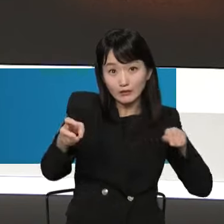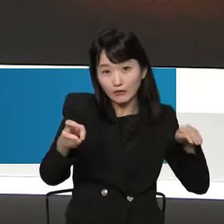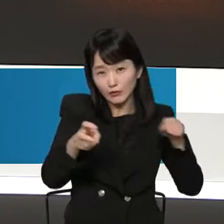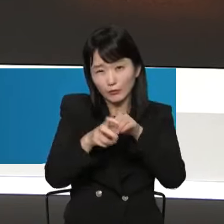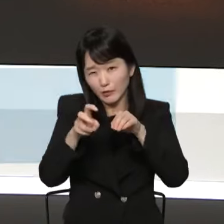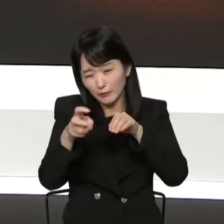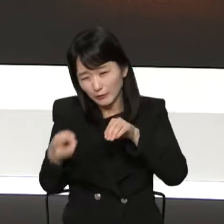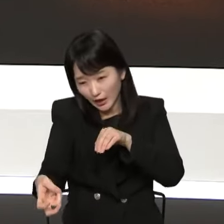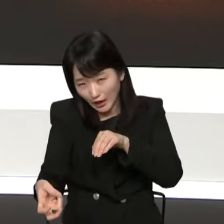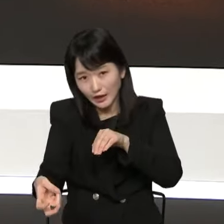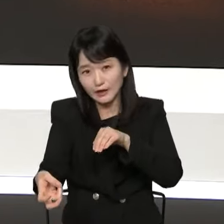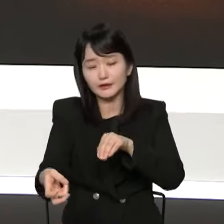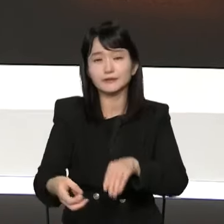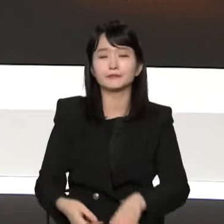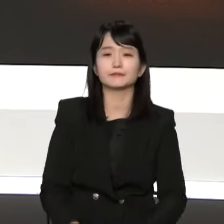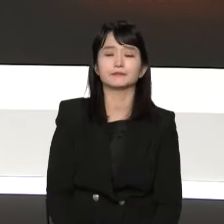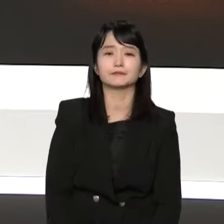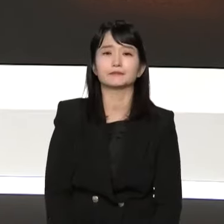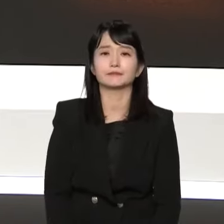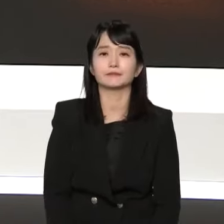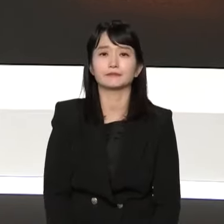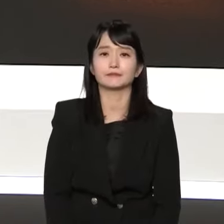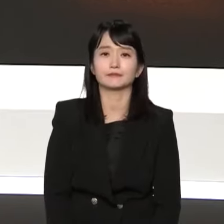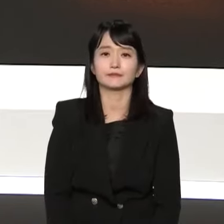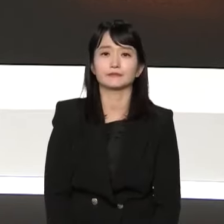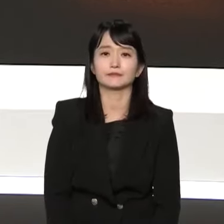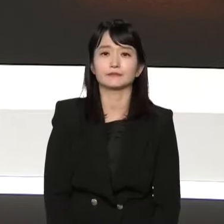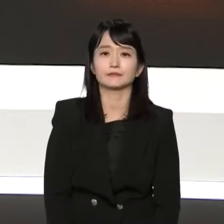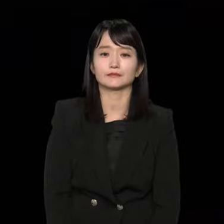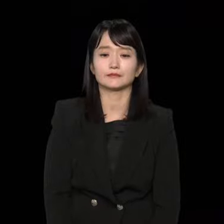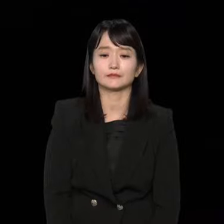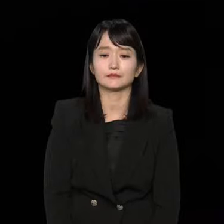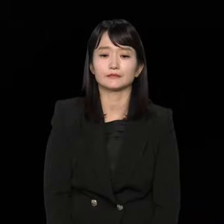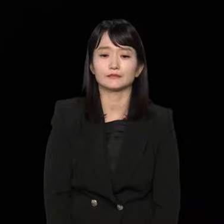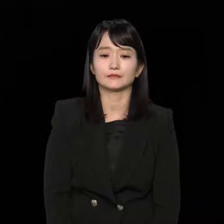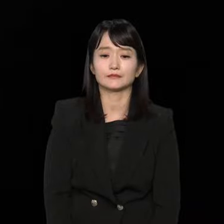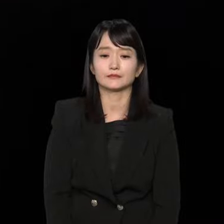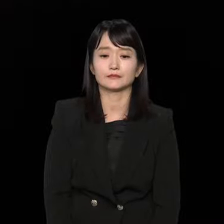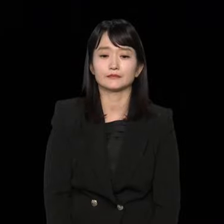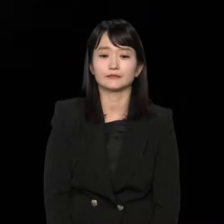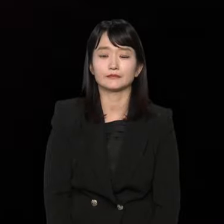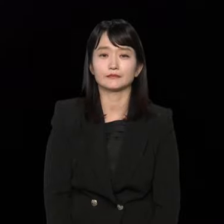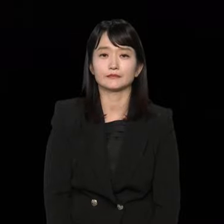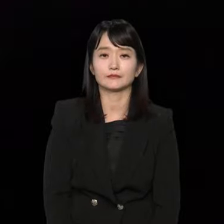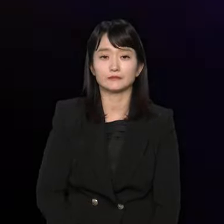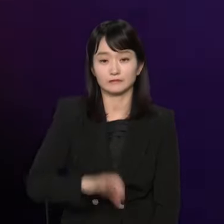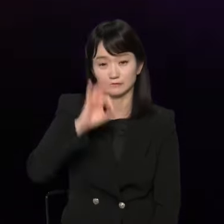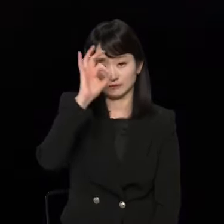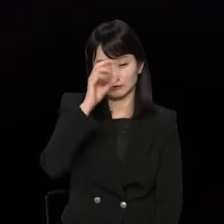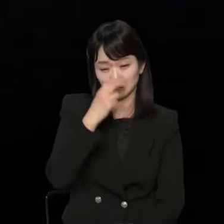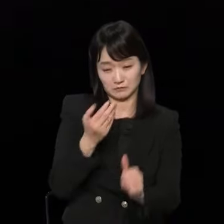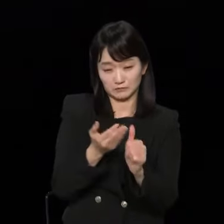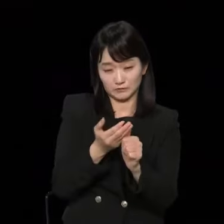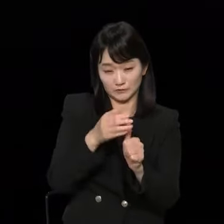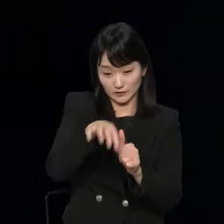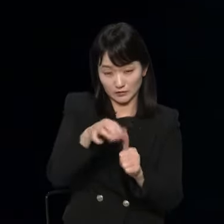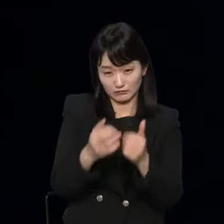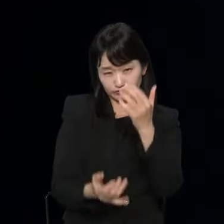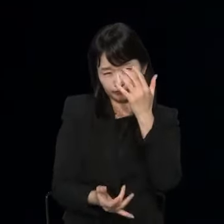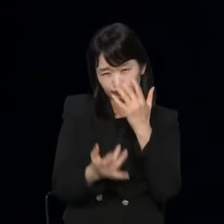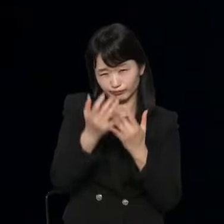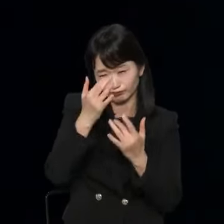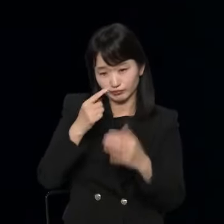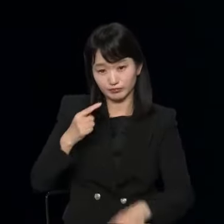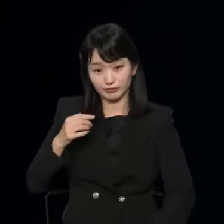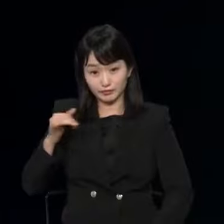트럭이 뒤집혔습니다 사건 사고 소식 이세현 기자입니다 돈사가 불길에 휩싸였습니다